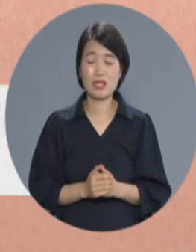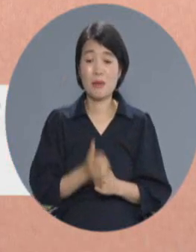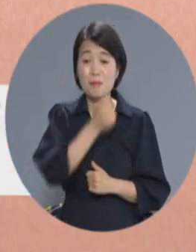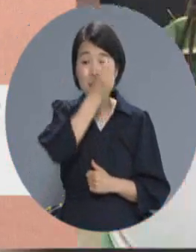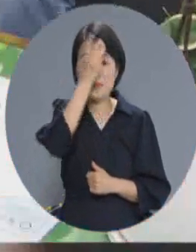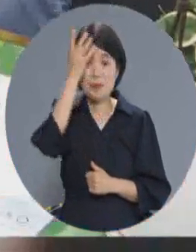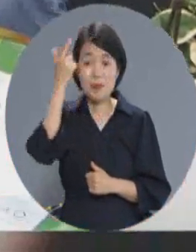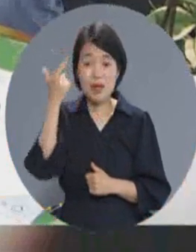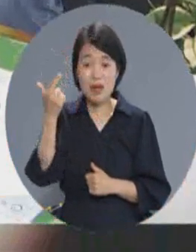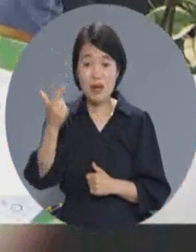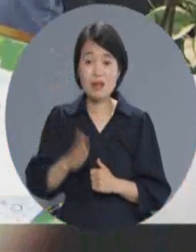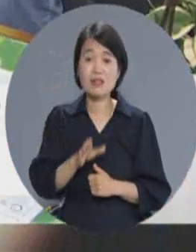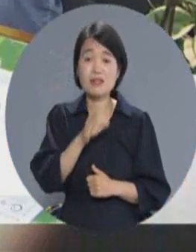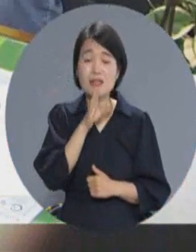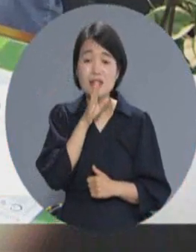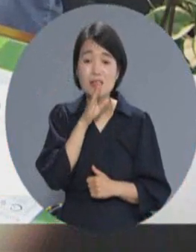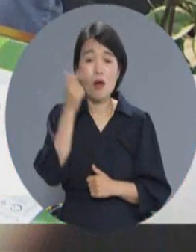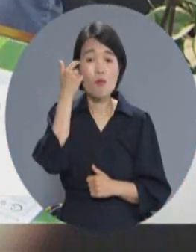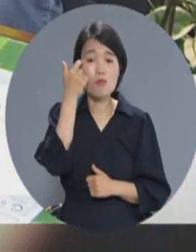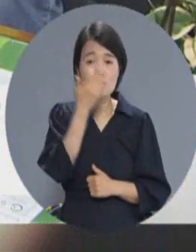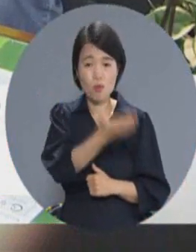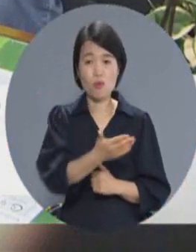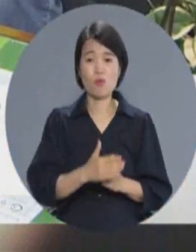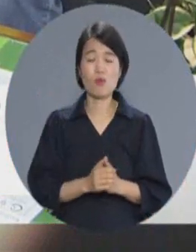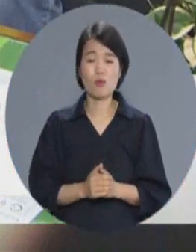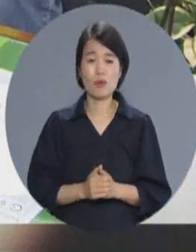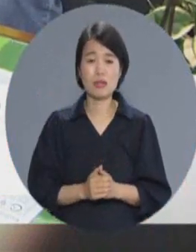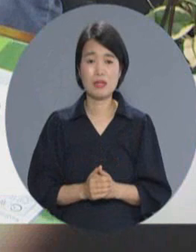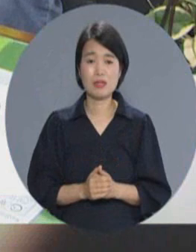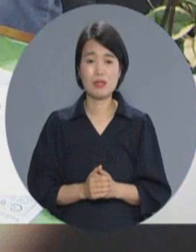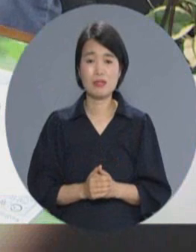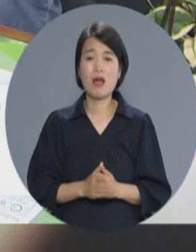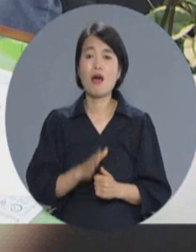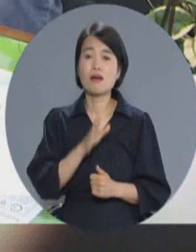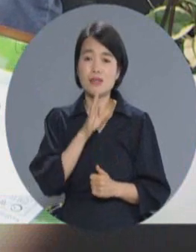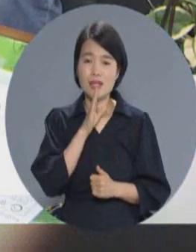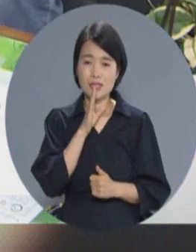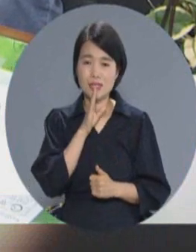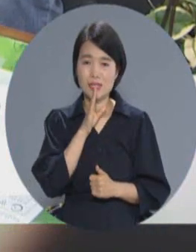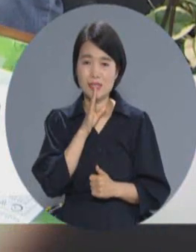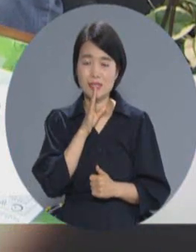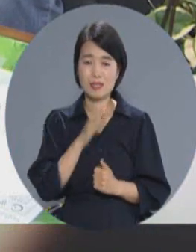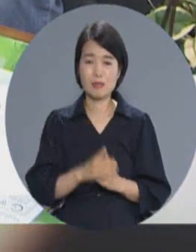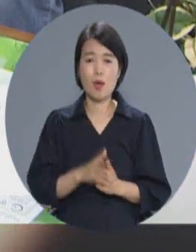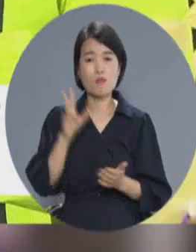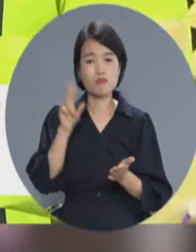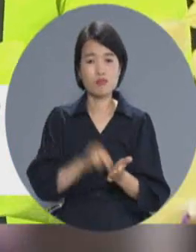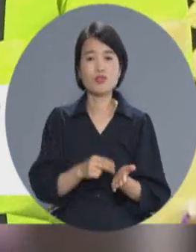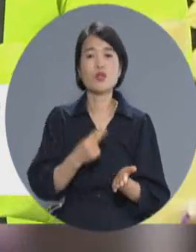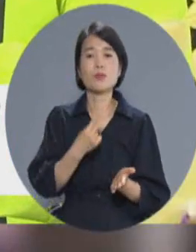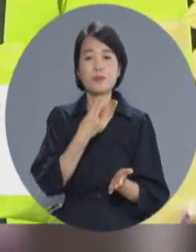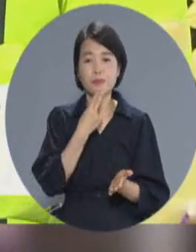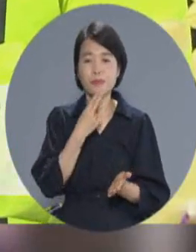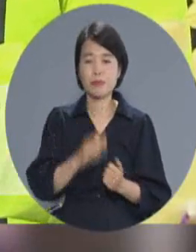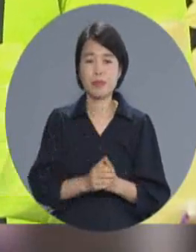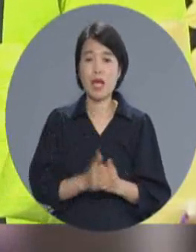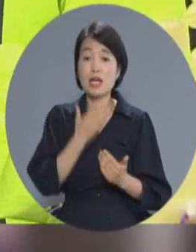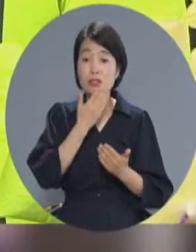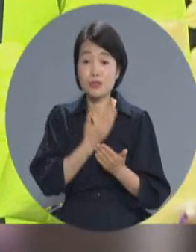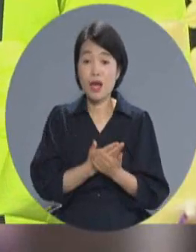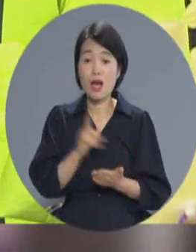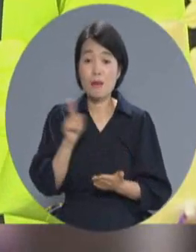유법이 사실이냐고 물었던 거, 이거는 어디까지나 팩트이기 때문에 전혀 문제가 되지 않습니다. 중요한